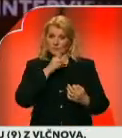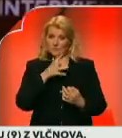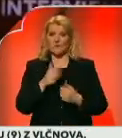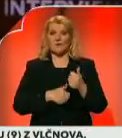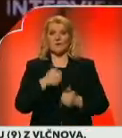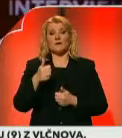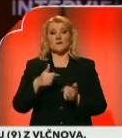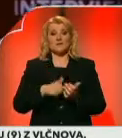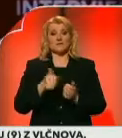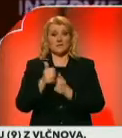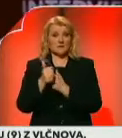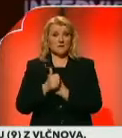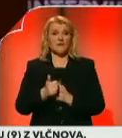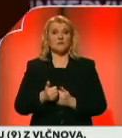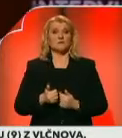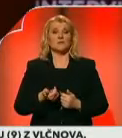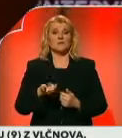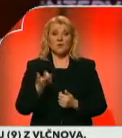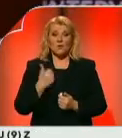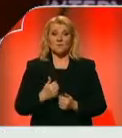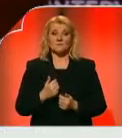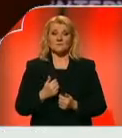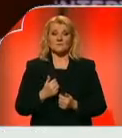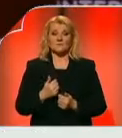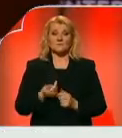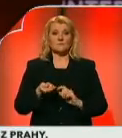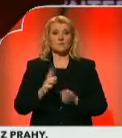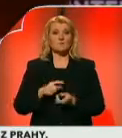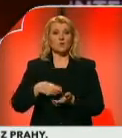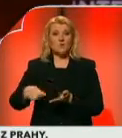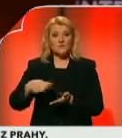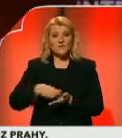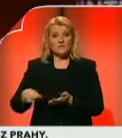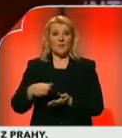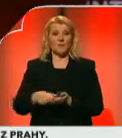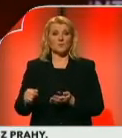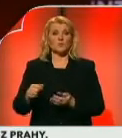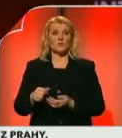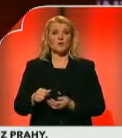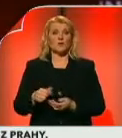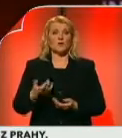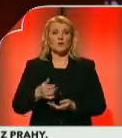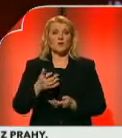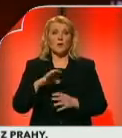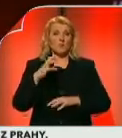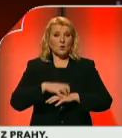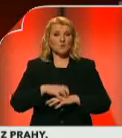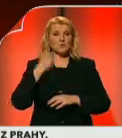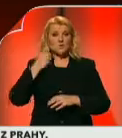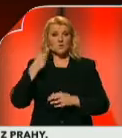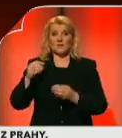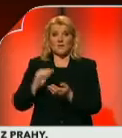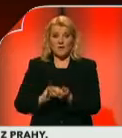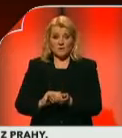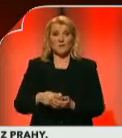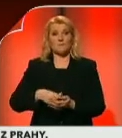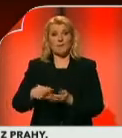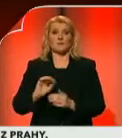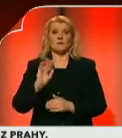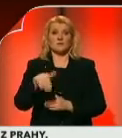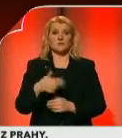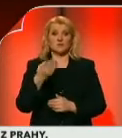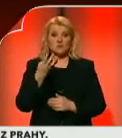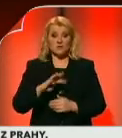jsme jenom za distribuci nebo za výplatu, za agendové zpracování nepojistných sociálních dávek zaplatili přes